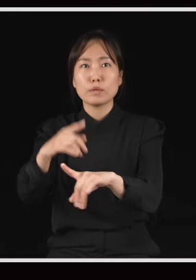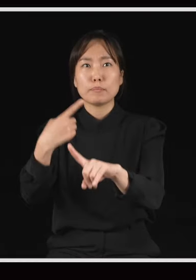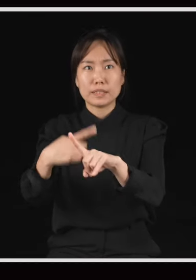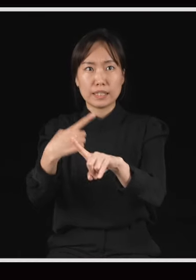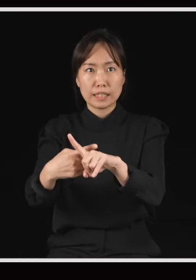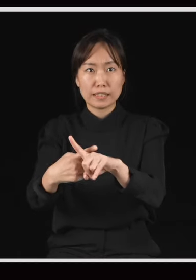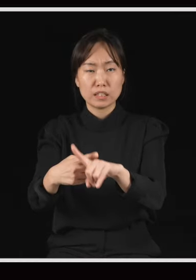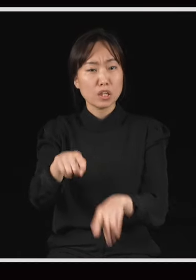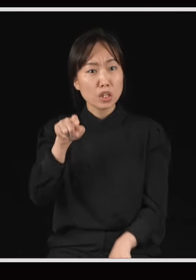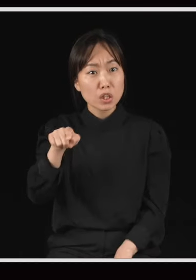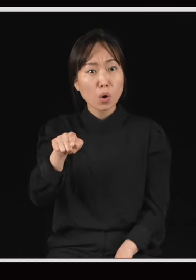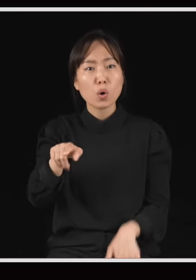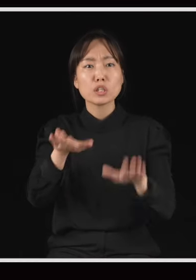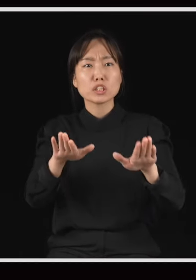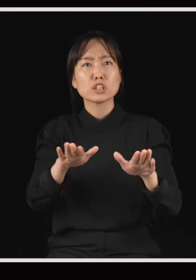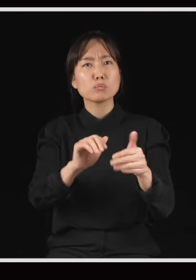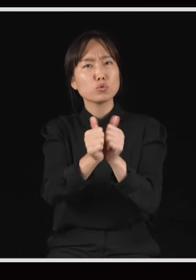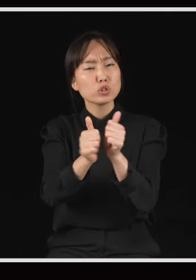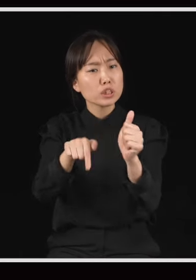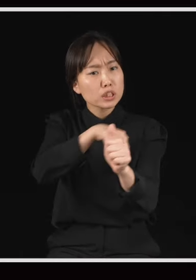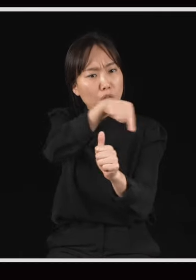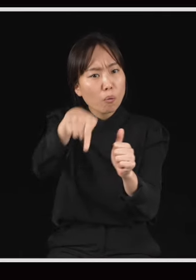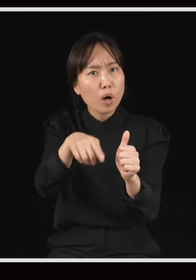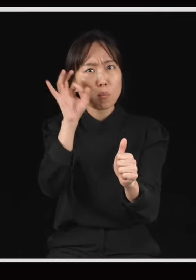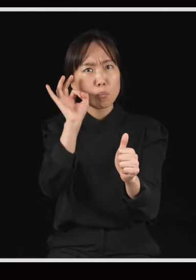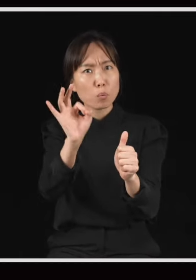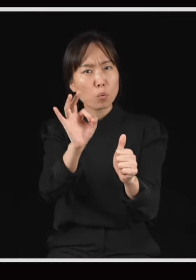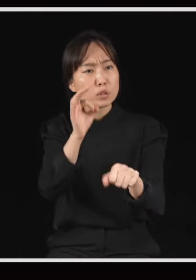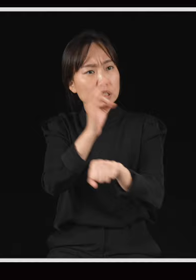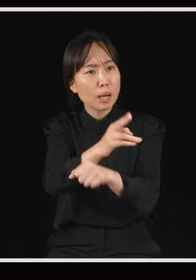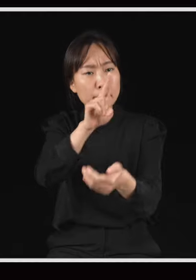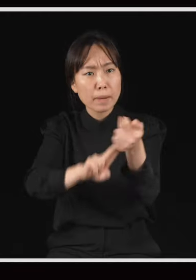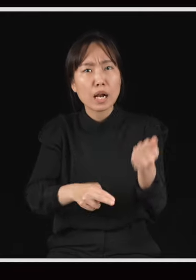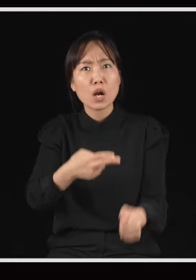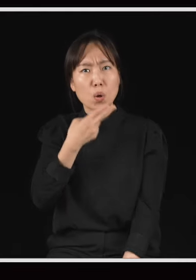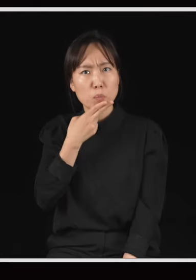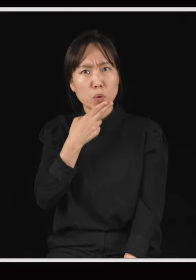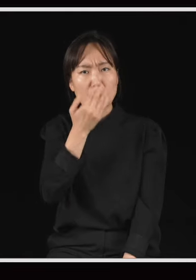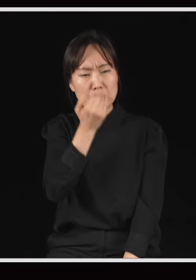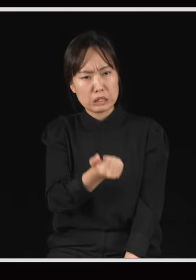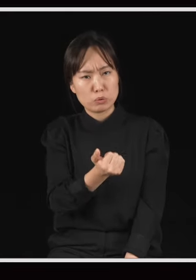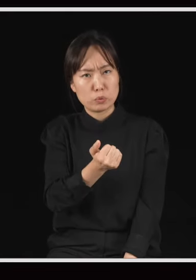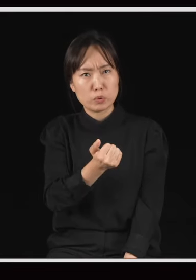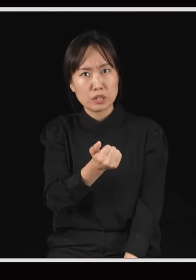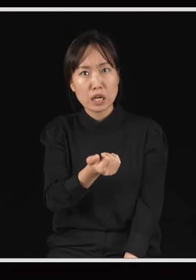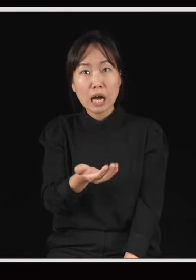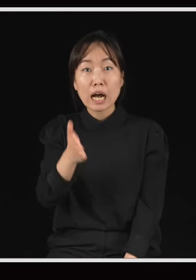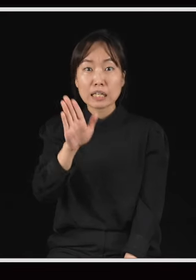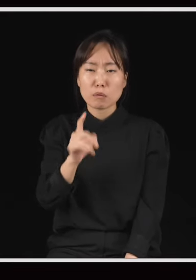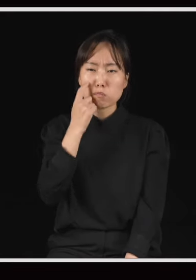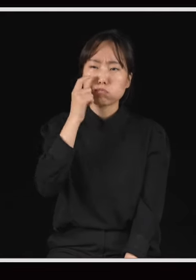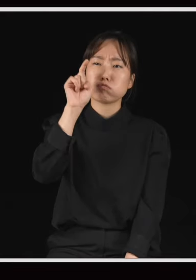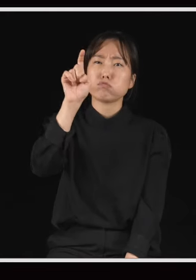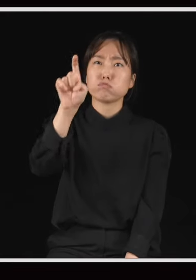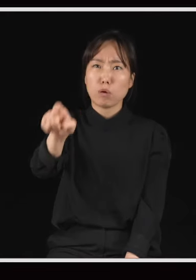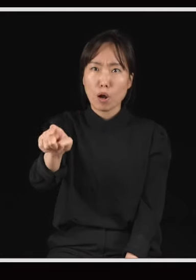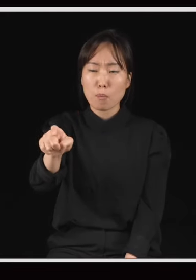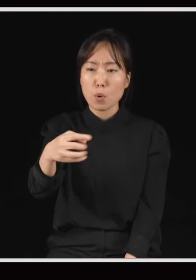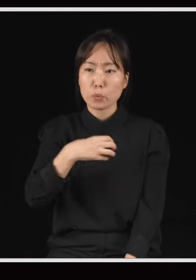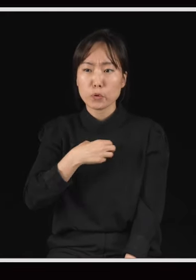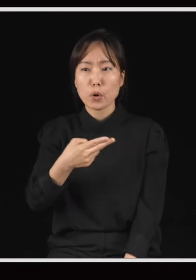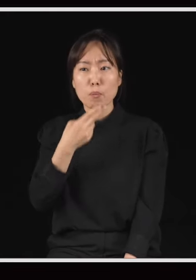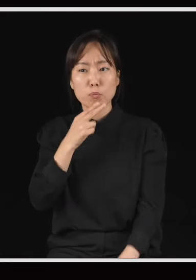게 지금 당장 추세를 따르지 않으니까 당장은 짜릿한 수익률을 주지는 않아요. 하지만 장기적으로 봤을